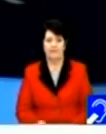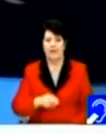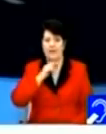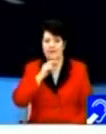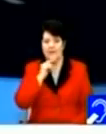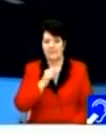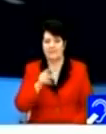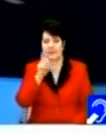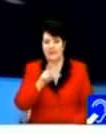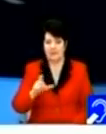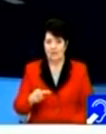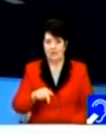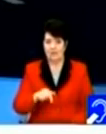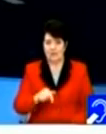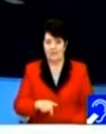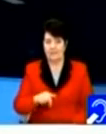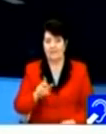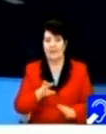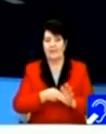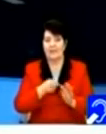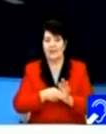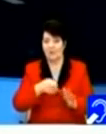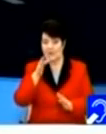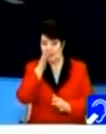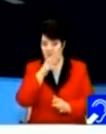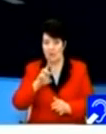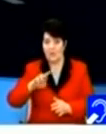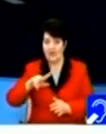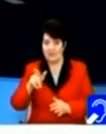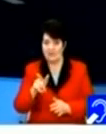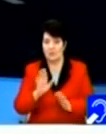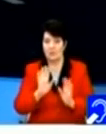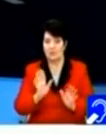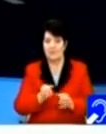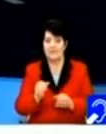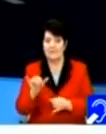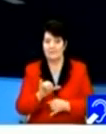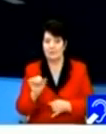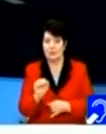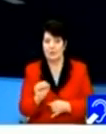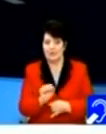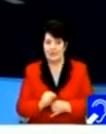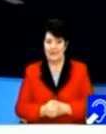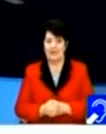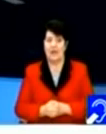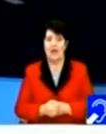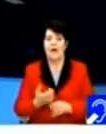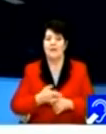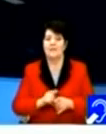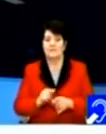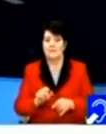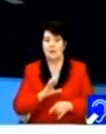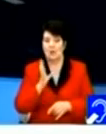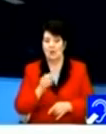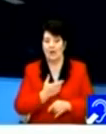Atenție călători, începând cu această săptămână, trenul de pe cursa Chișinău-Iași va circula doar în zilele de sâmbătă și duminică. Despre acest lucru a